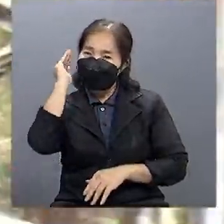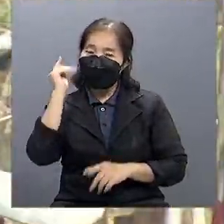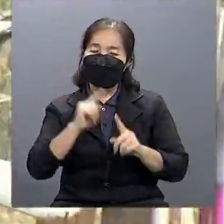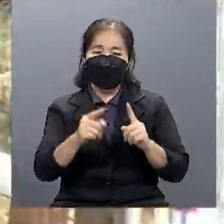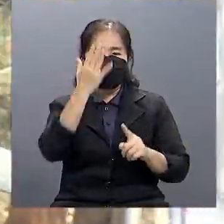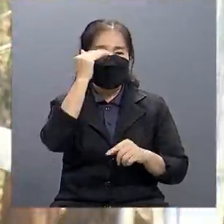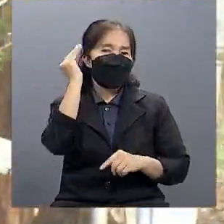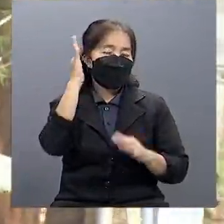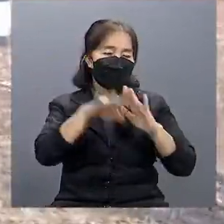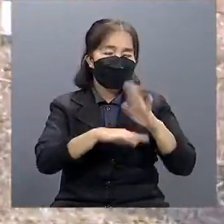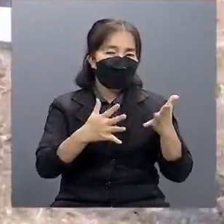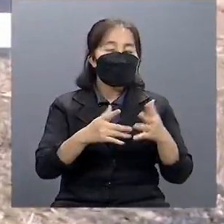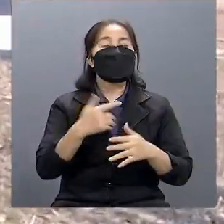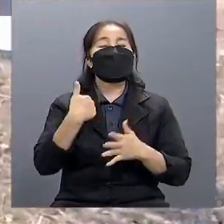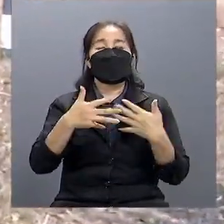ค่ะ